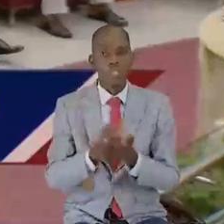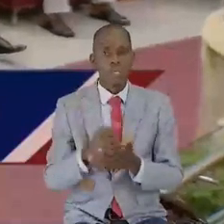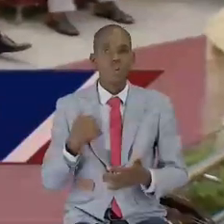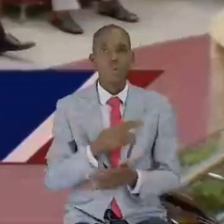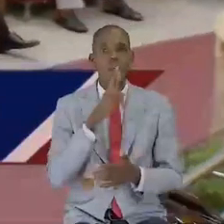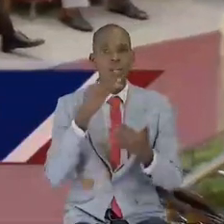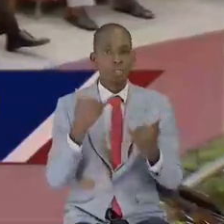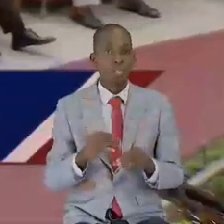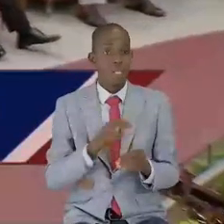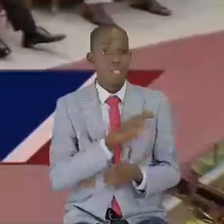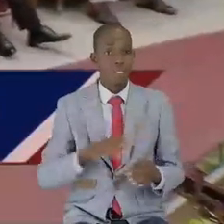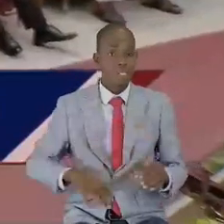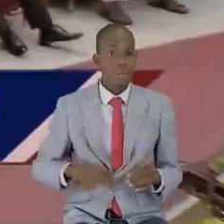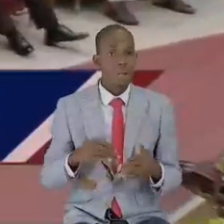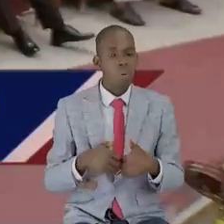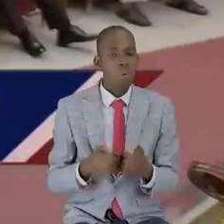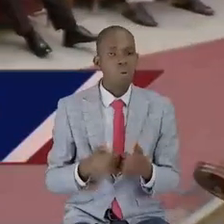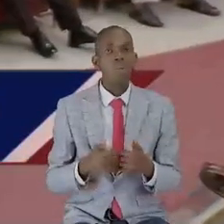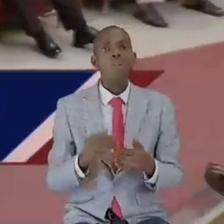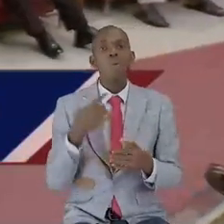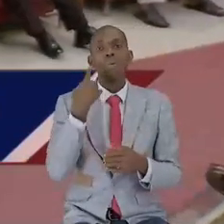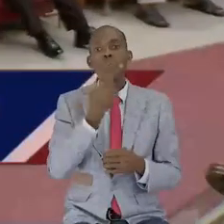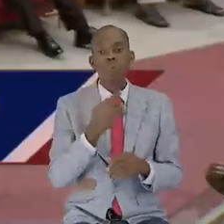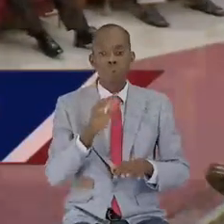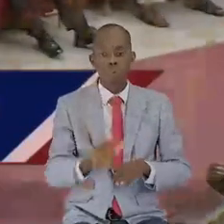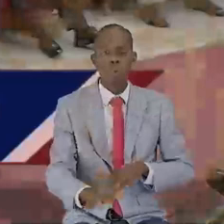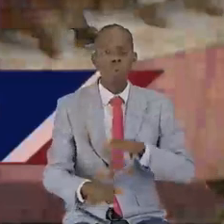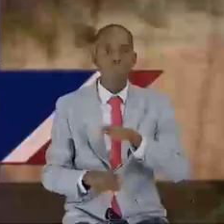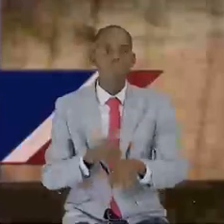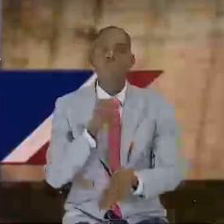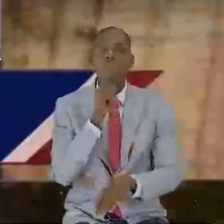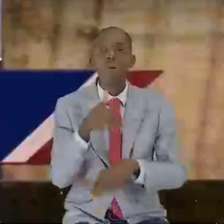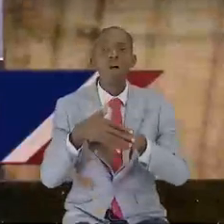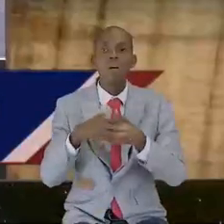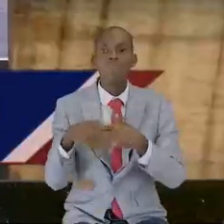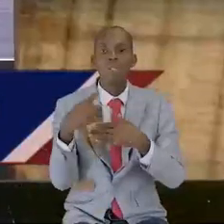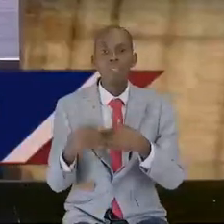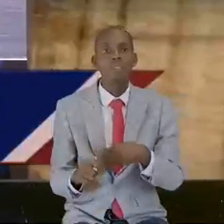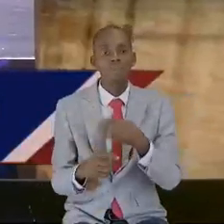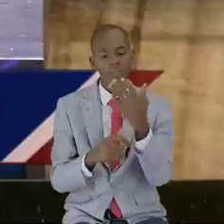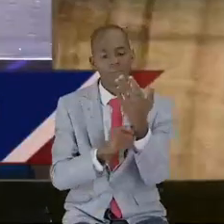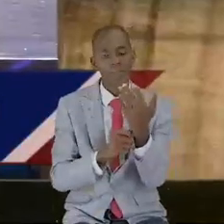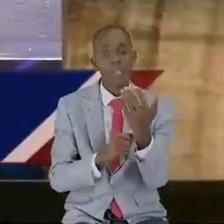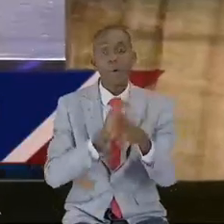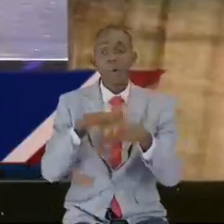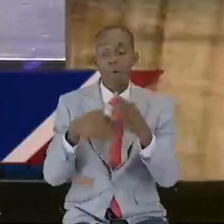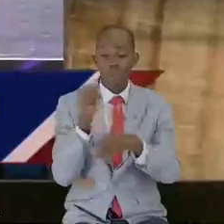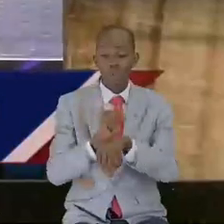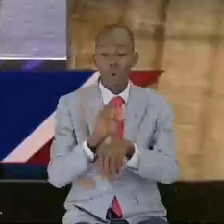Christ? Qui marche? Non, selon la chair, toutes les œuvres de la chair sont